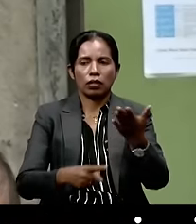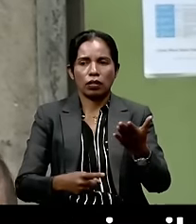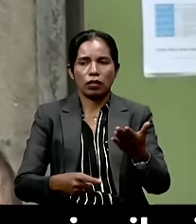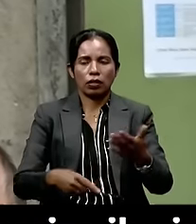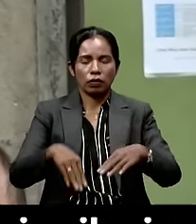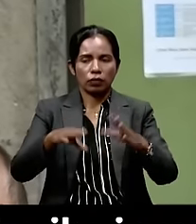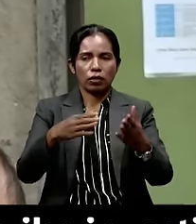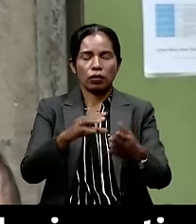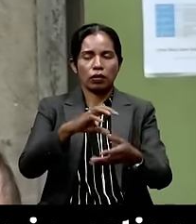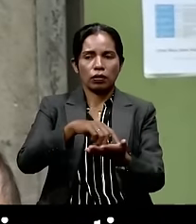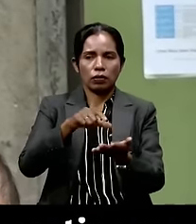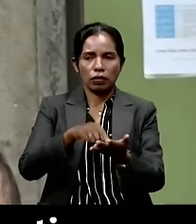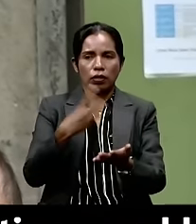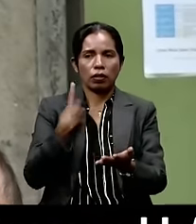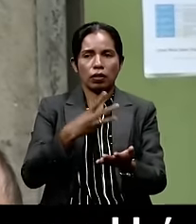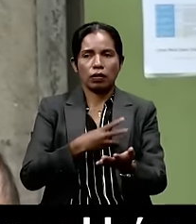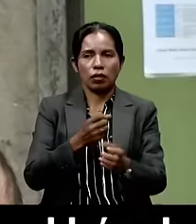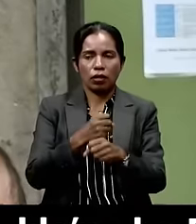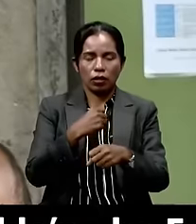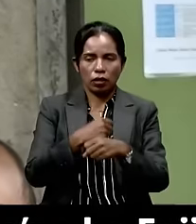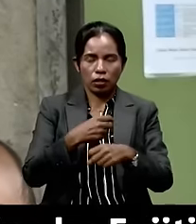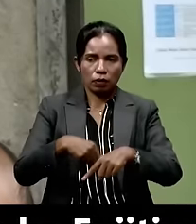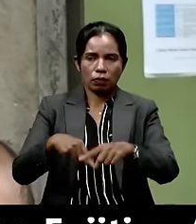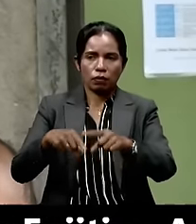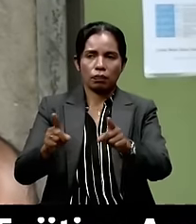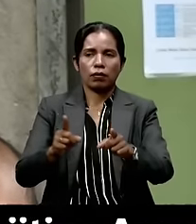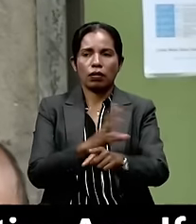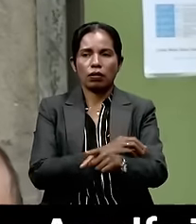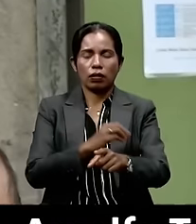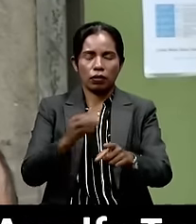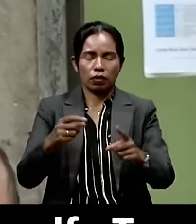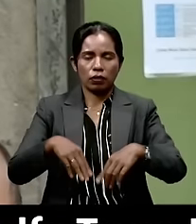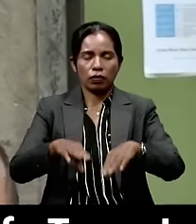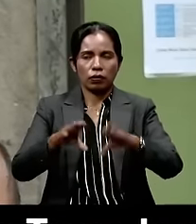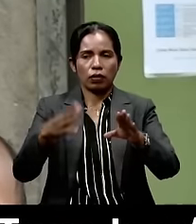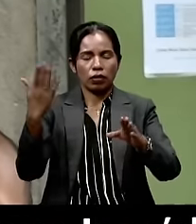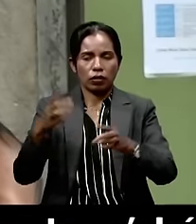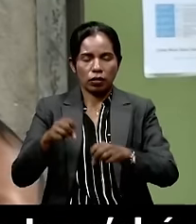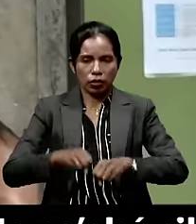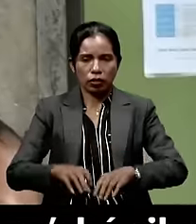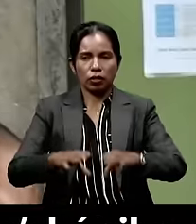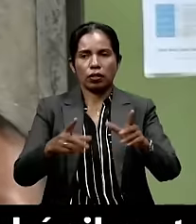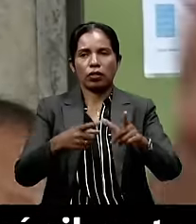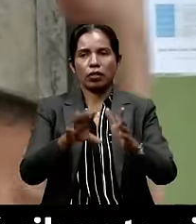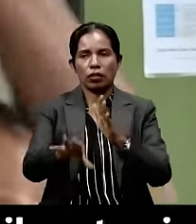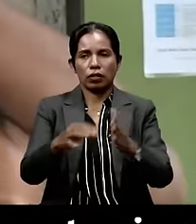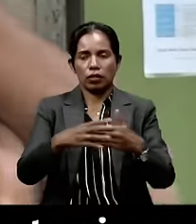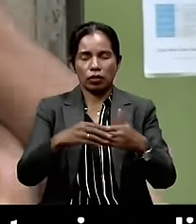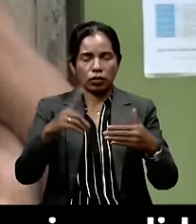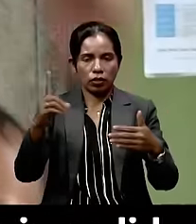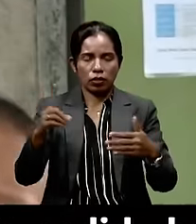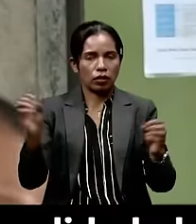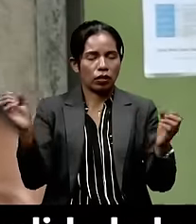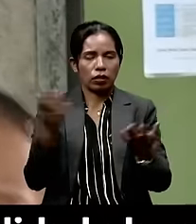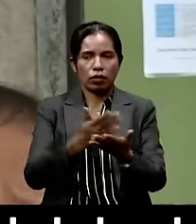fani la dosi wanda winda desan ami halo ami wasira lori halai tumba ya tumba fani ya tasi bune ma heta ni dalar ma la